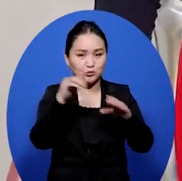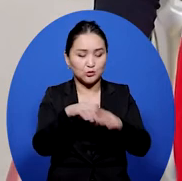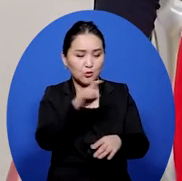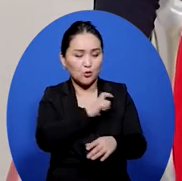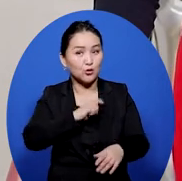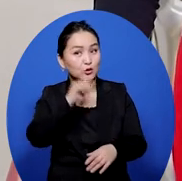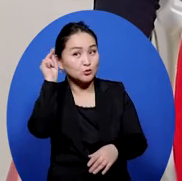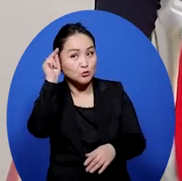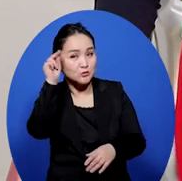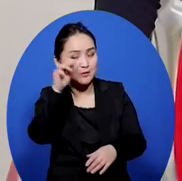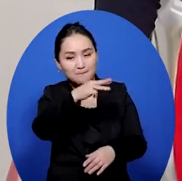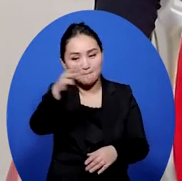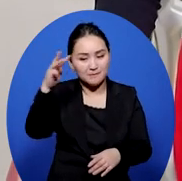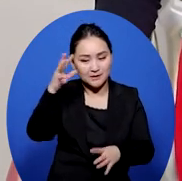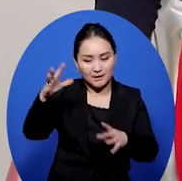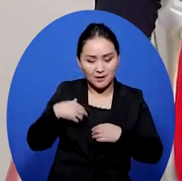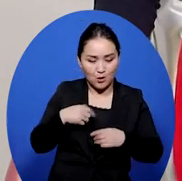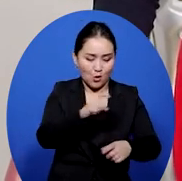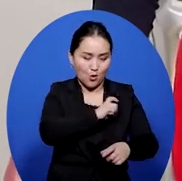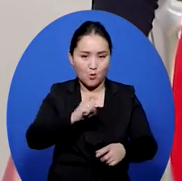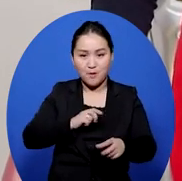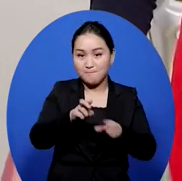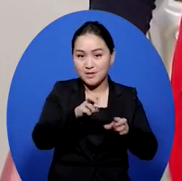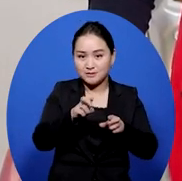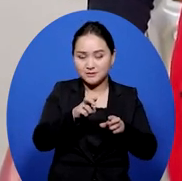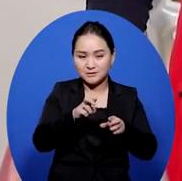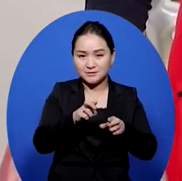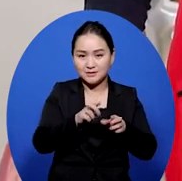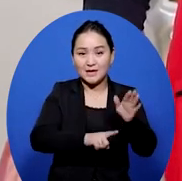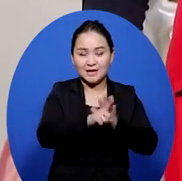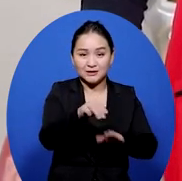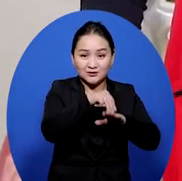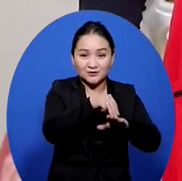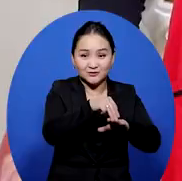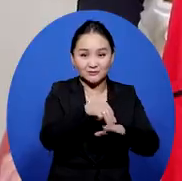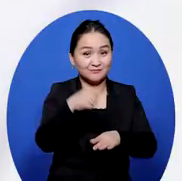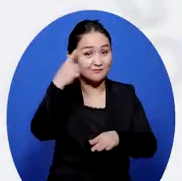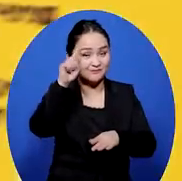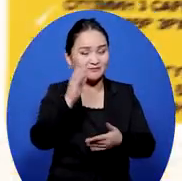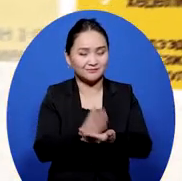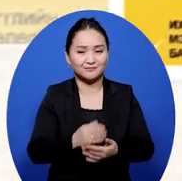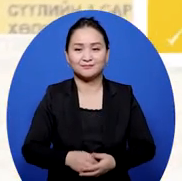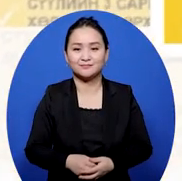мэдсэн зүйлээ ашиглаж хувийн бизнесээ өргөжүүлэх, тогтворжуулах ийм зорилго сэтгэлийг олж авсан байгаа.